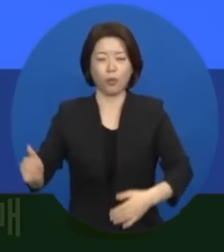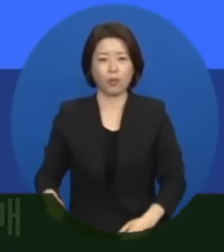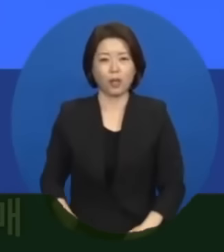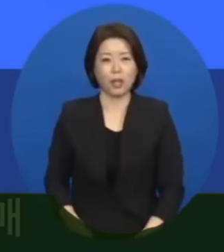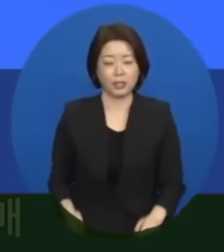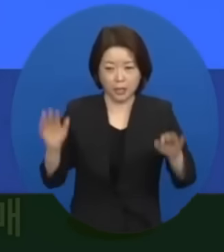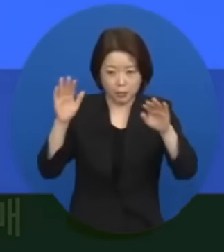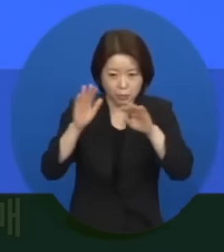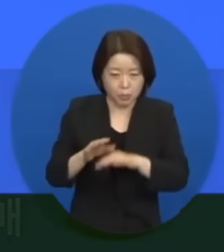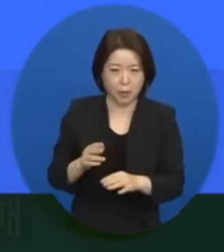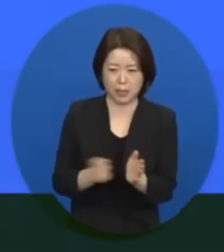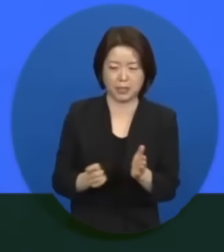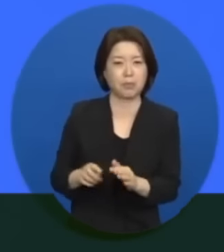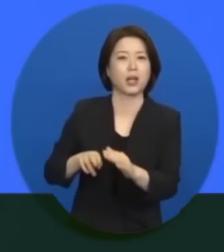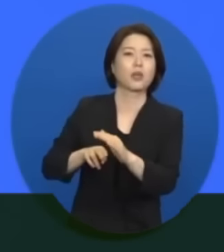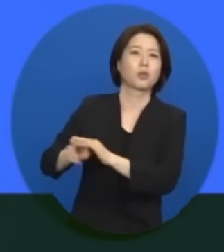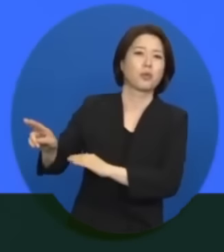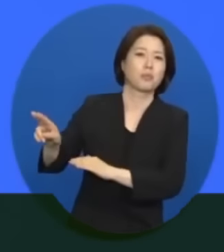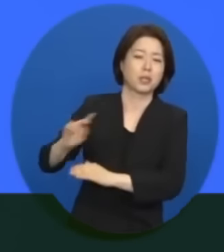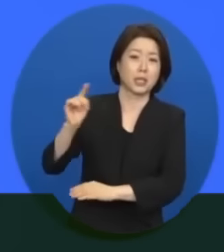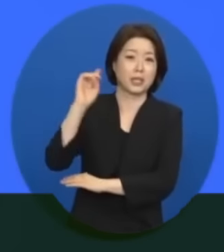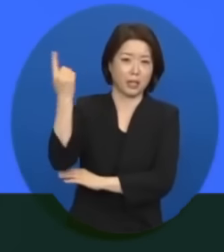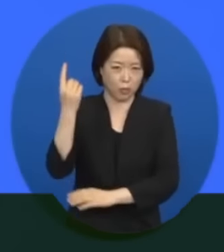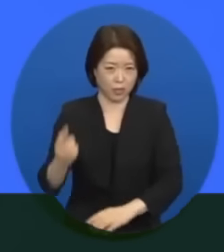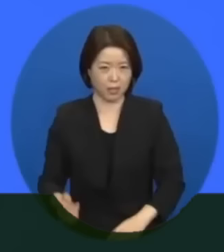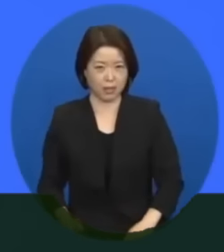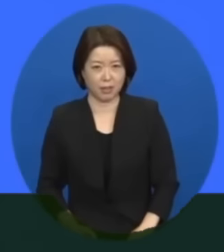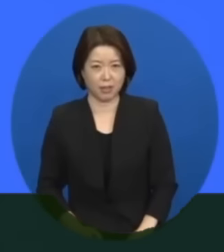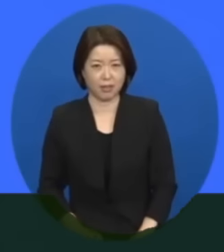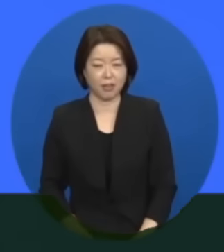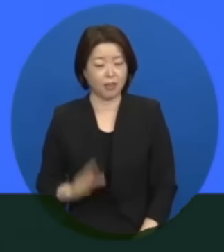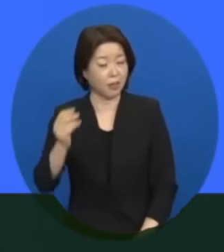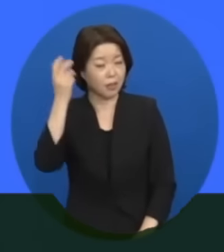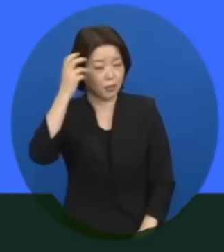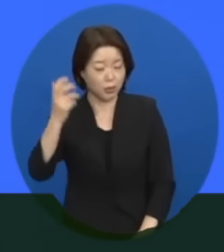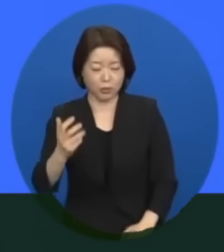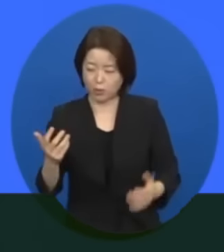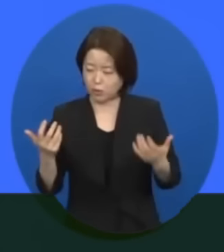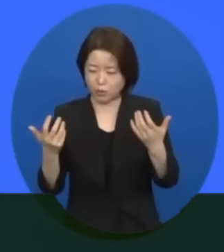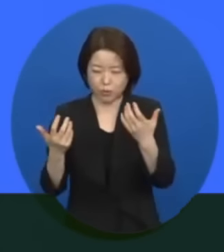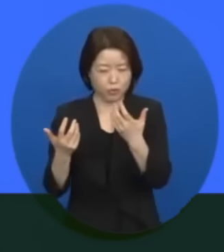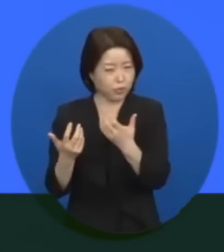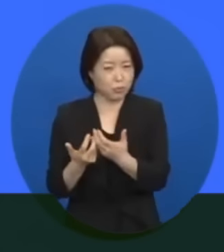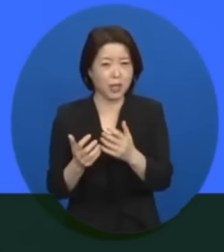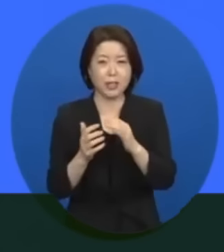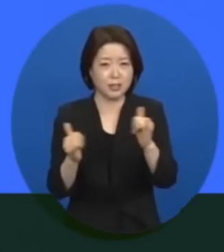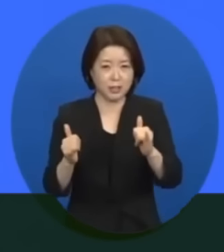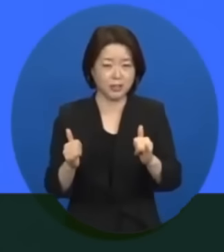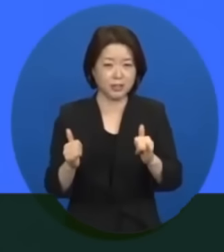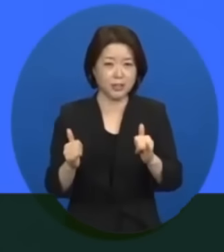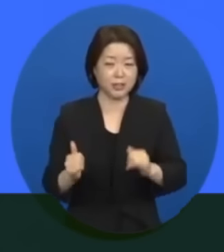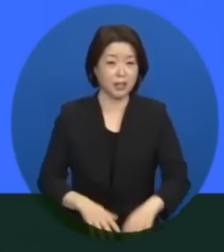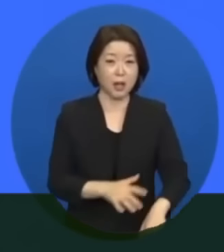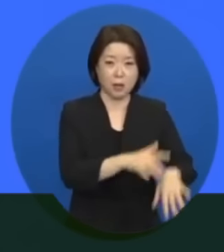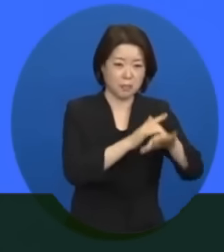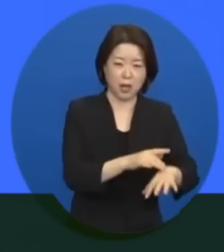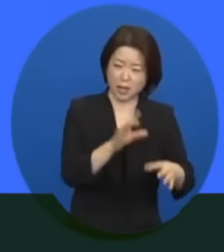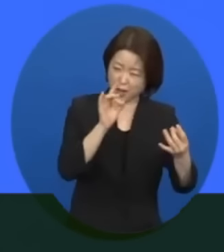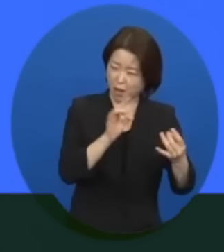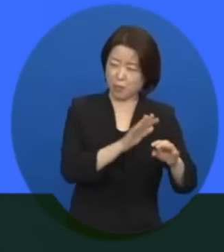되죠 여러분 성령으로 충만한 자를 마귀는 가만 두려 하지 않습니다 여러분들이 성령 충만하시고